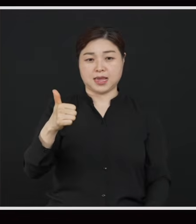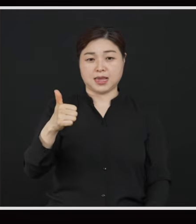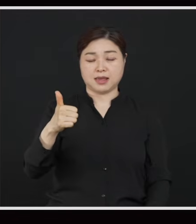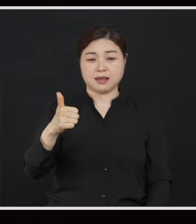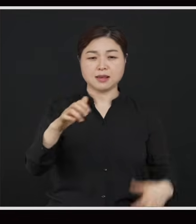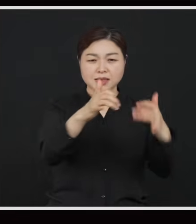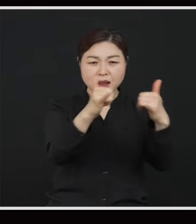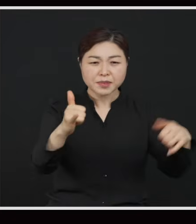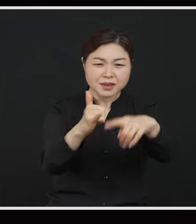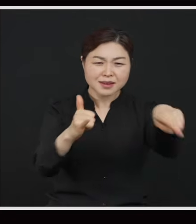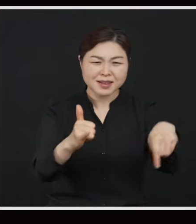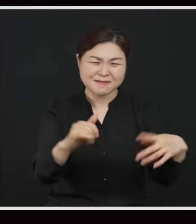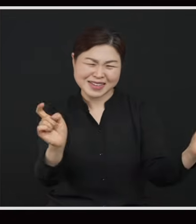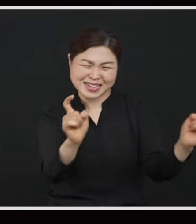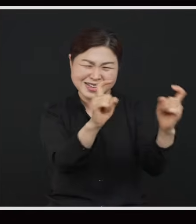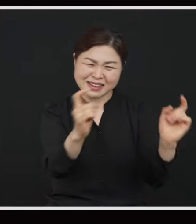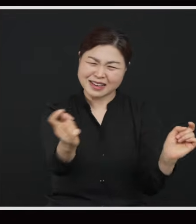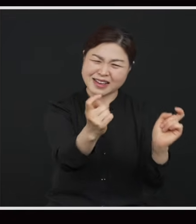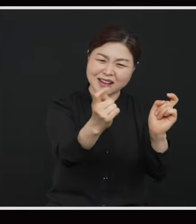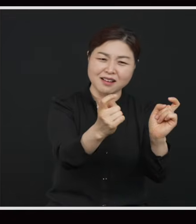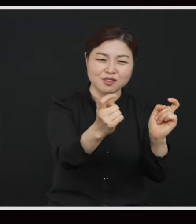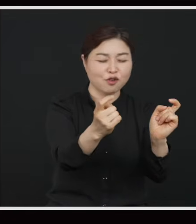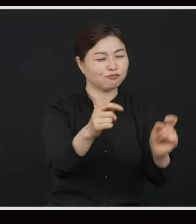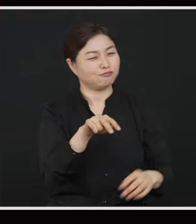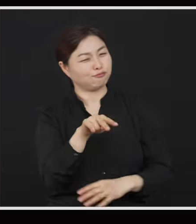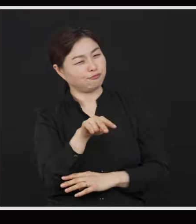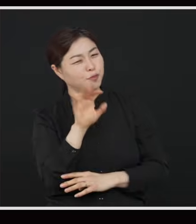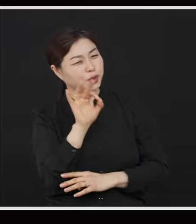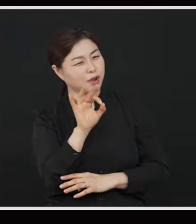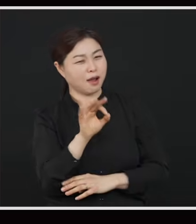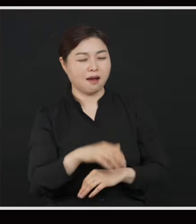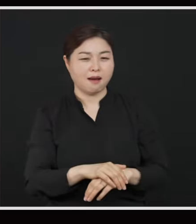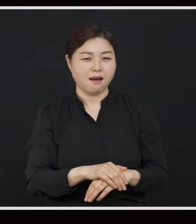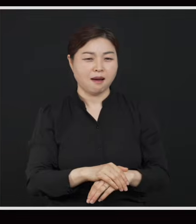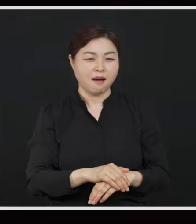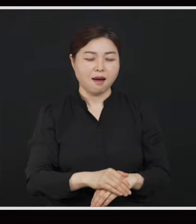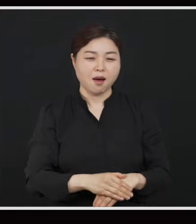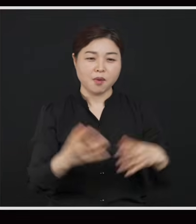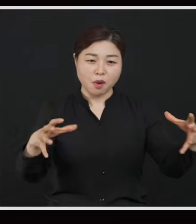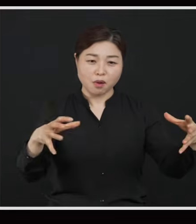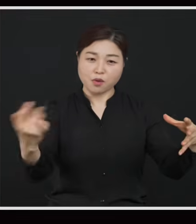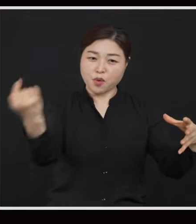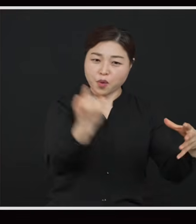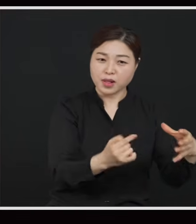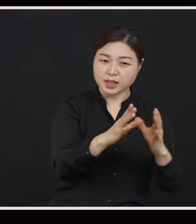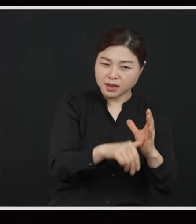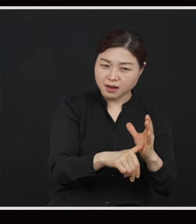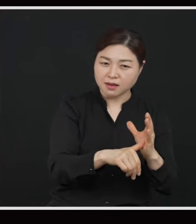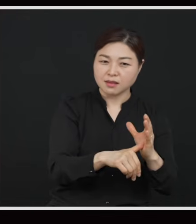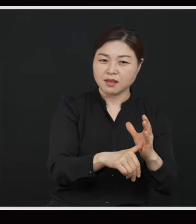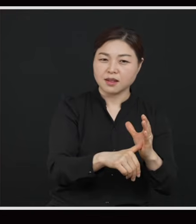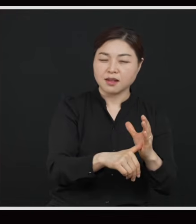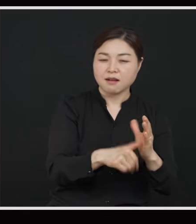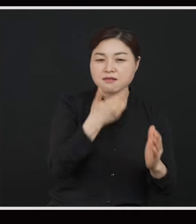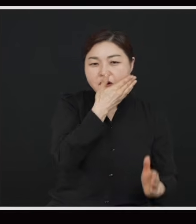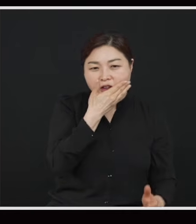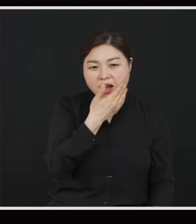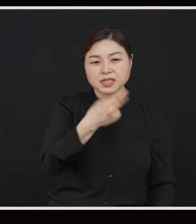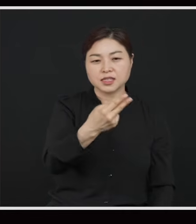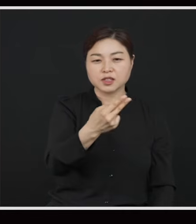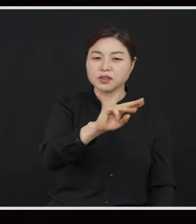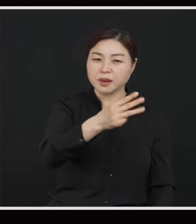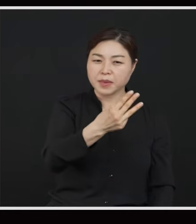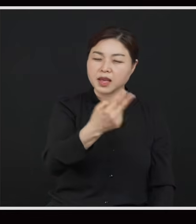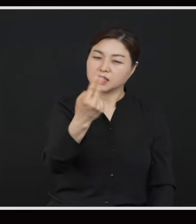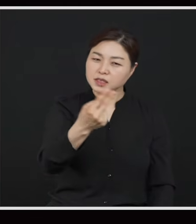주치의입니다. 사람들이 막 싸우고 있는데 보니까 들어올 때는 하루에 뭐 2,300, 2,500 칼로리